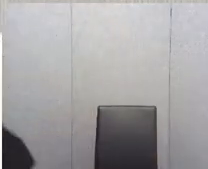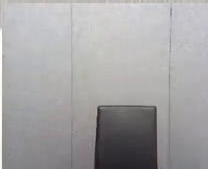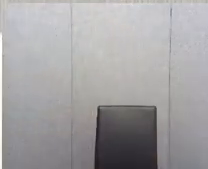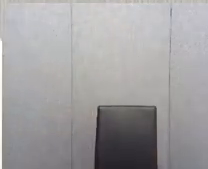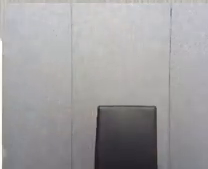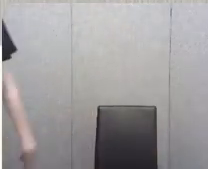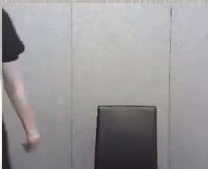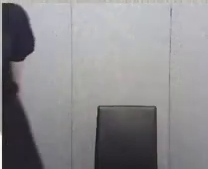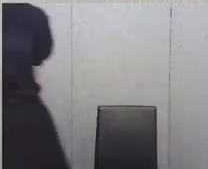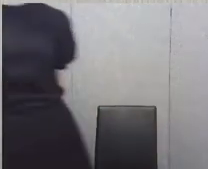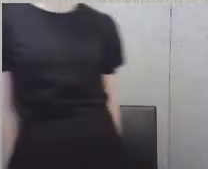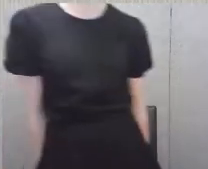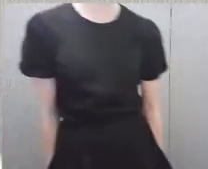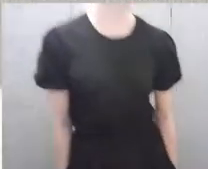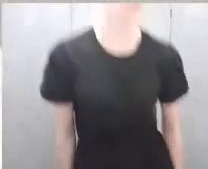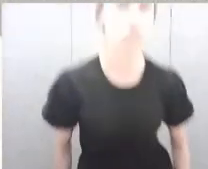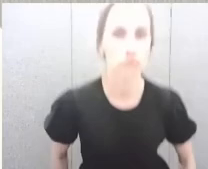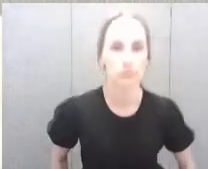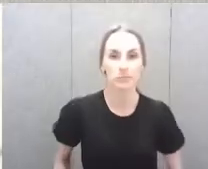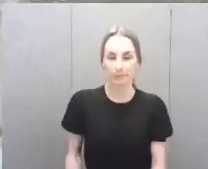вам.